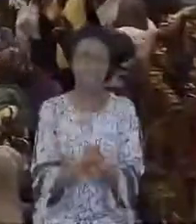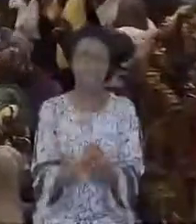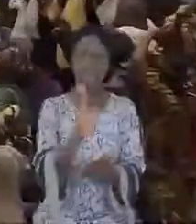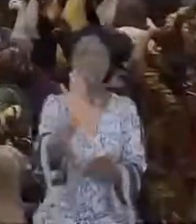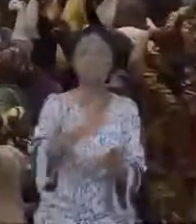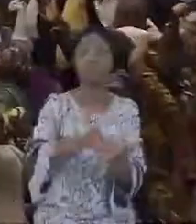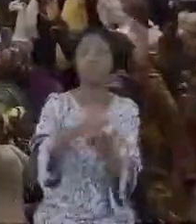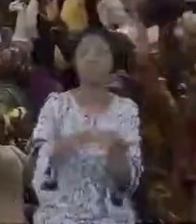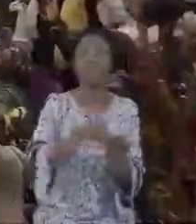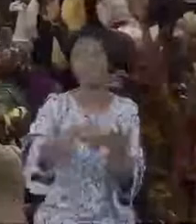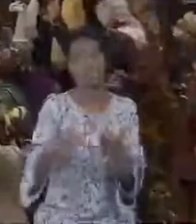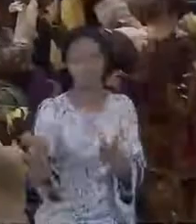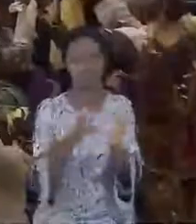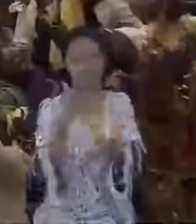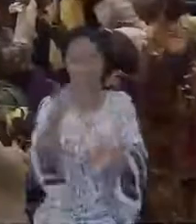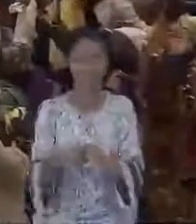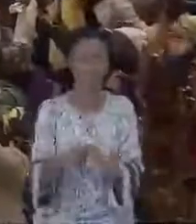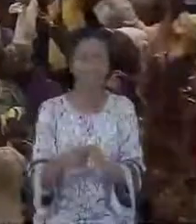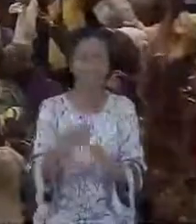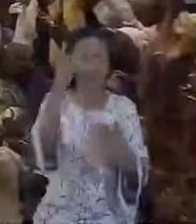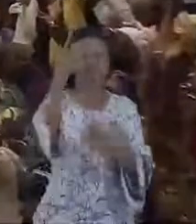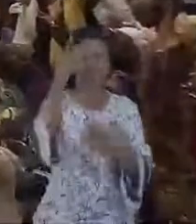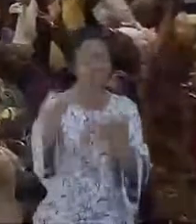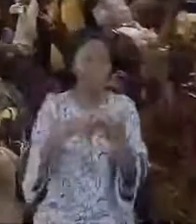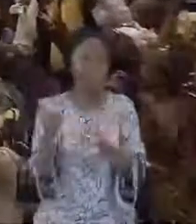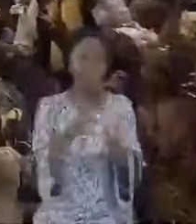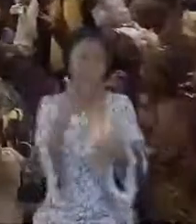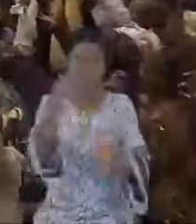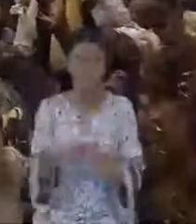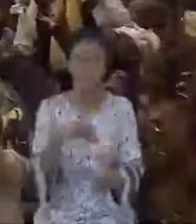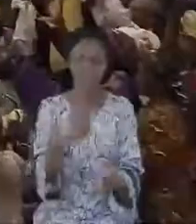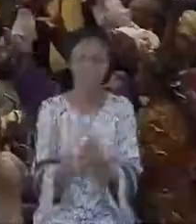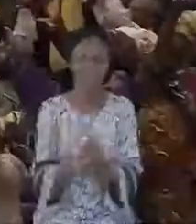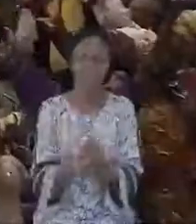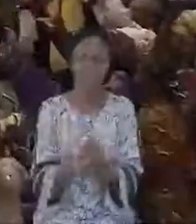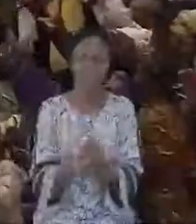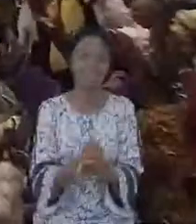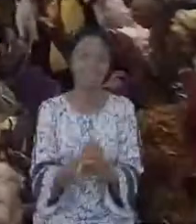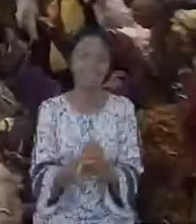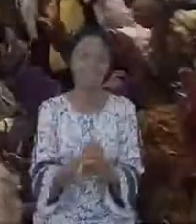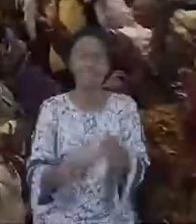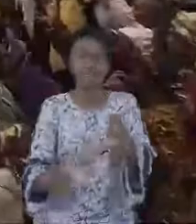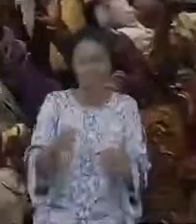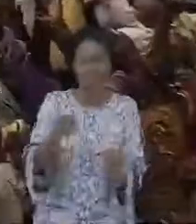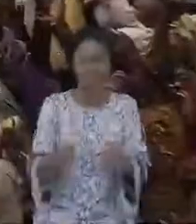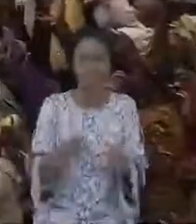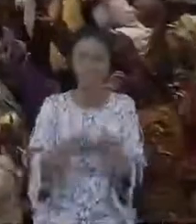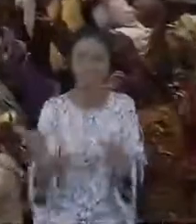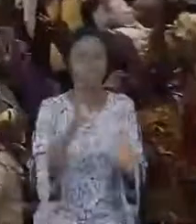Ta faiblesse est partie. La maladie est partie. Le doute est